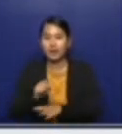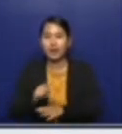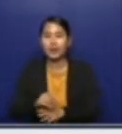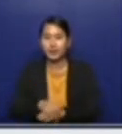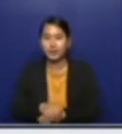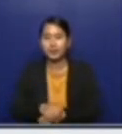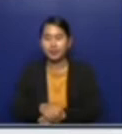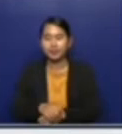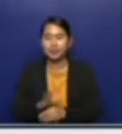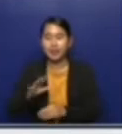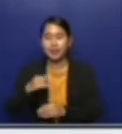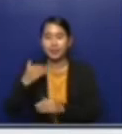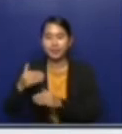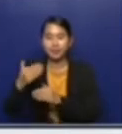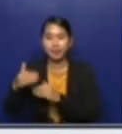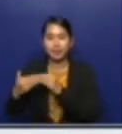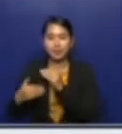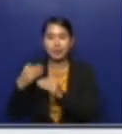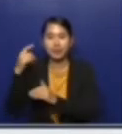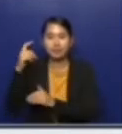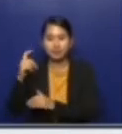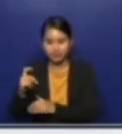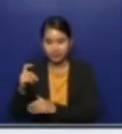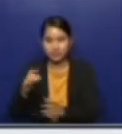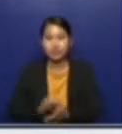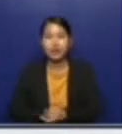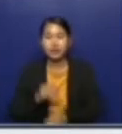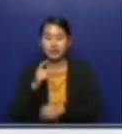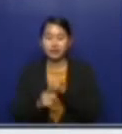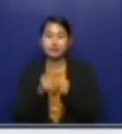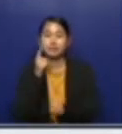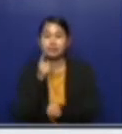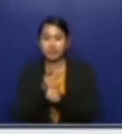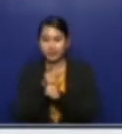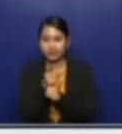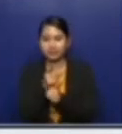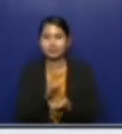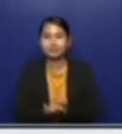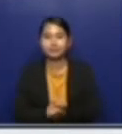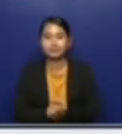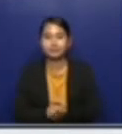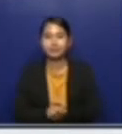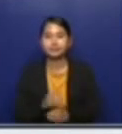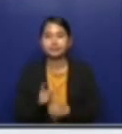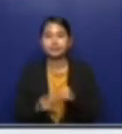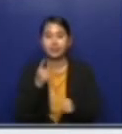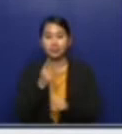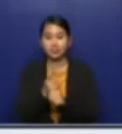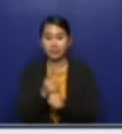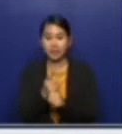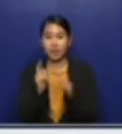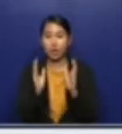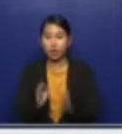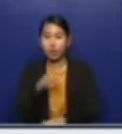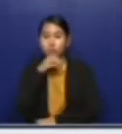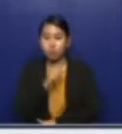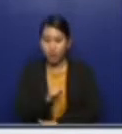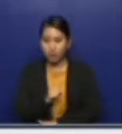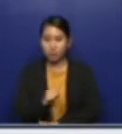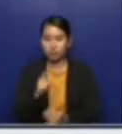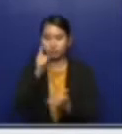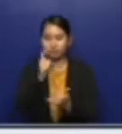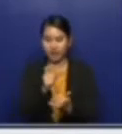ปสมมติว่าปีหนึ่งเนี่ยคนรุ่นเก่าเนี่ยตายไปประมาณล้านหนึ่ง